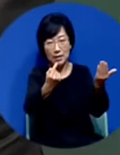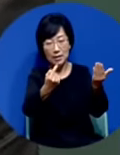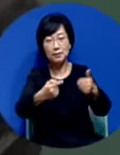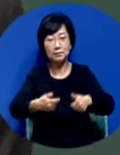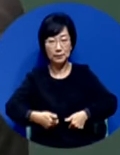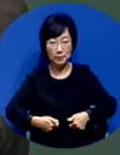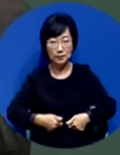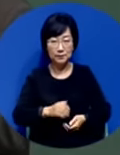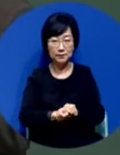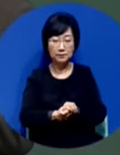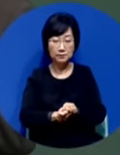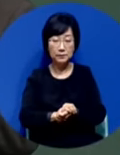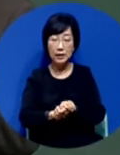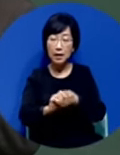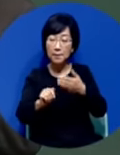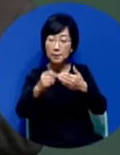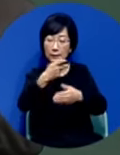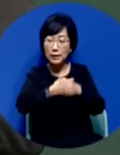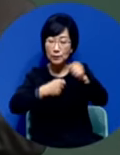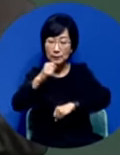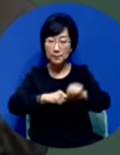在这里讲什么？ 다시는 보지 못하겠다.